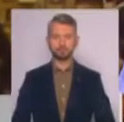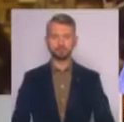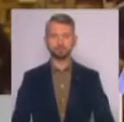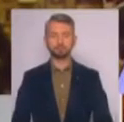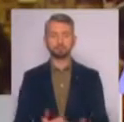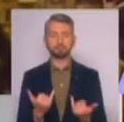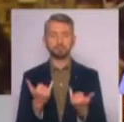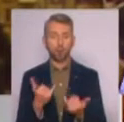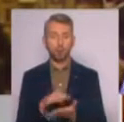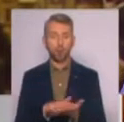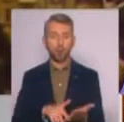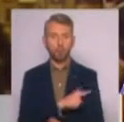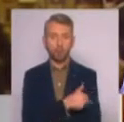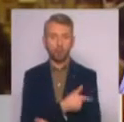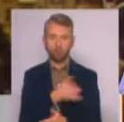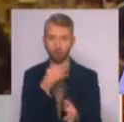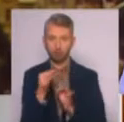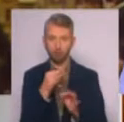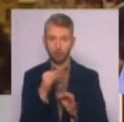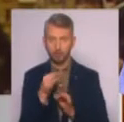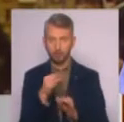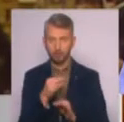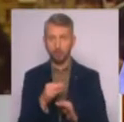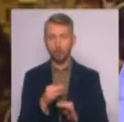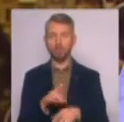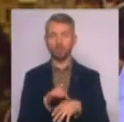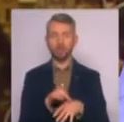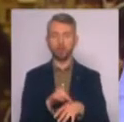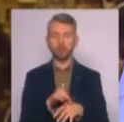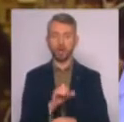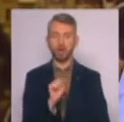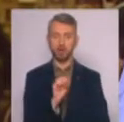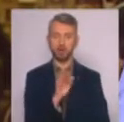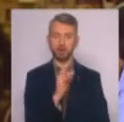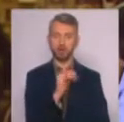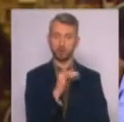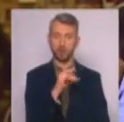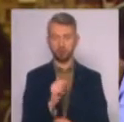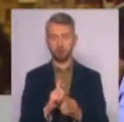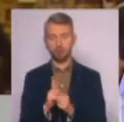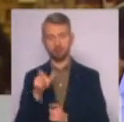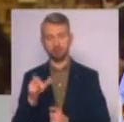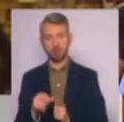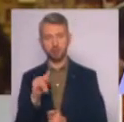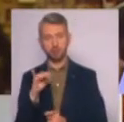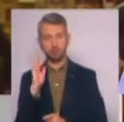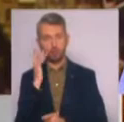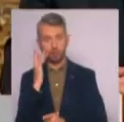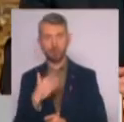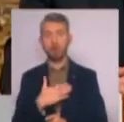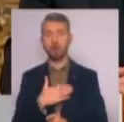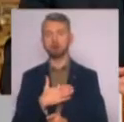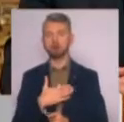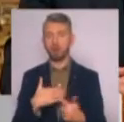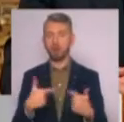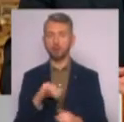Громадське приймання. Ведучий Анатолій Вершигара, перекладач жестової мови Ігор Бондаренко. Консультативний прийом веде наш гість Юрій